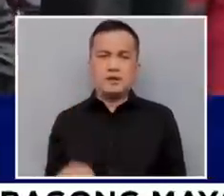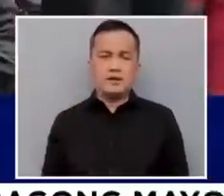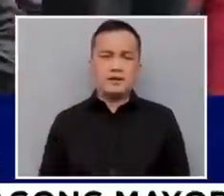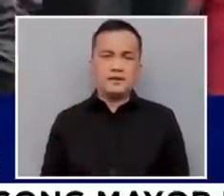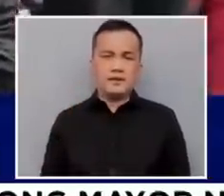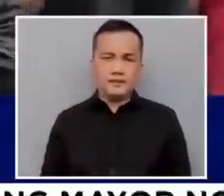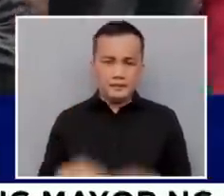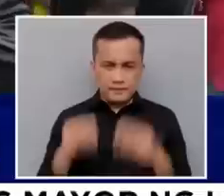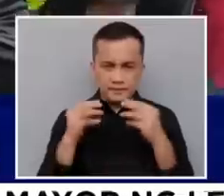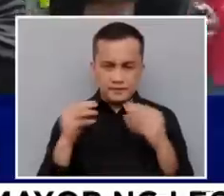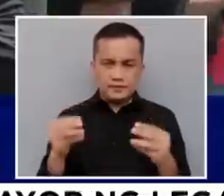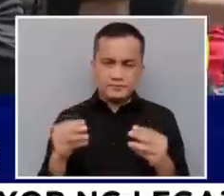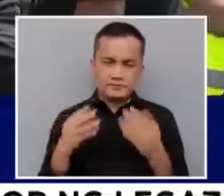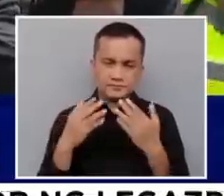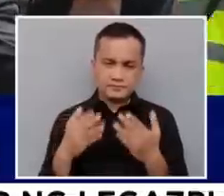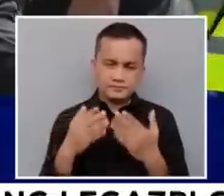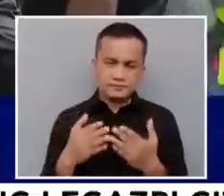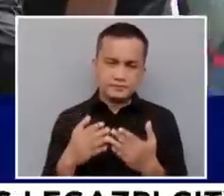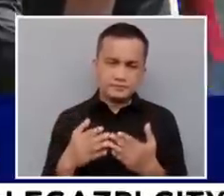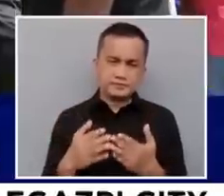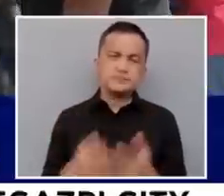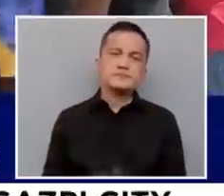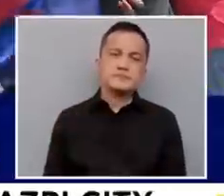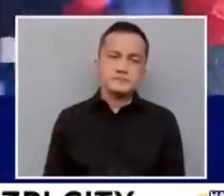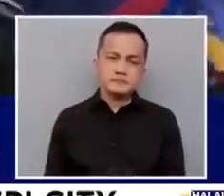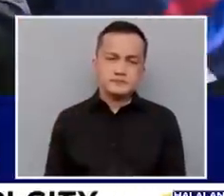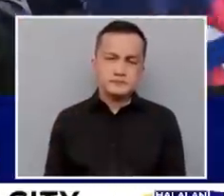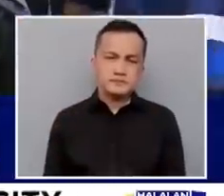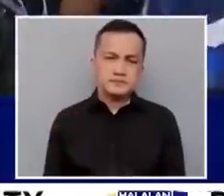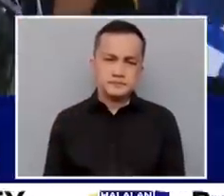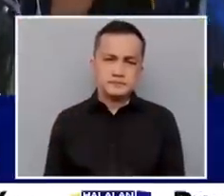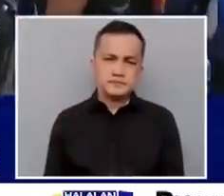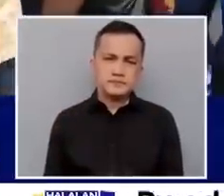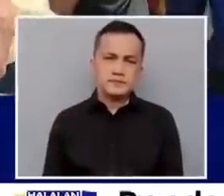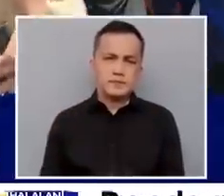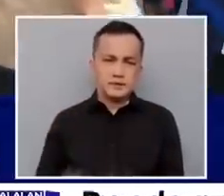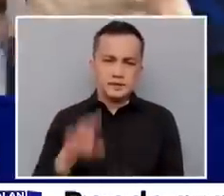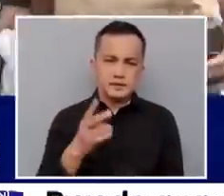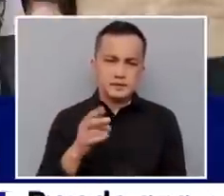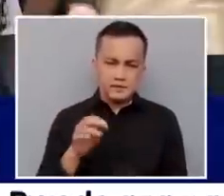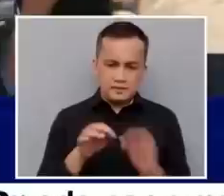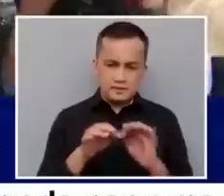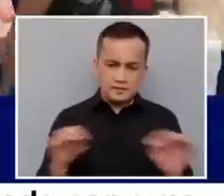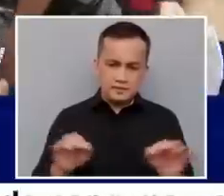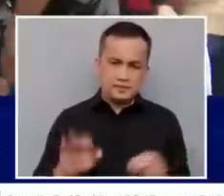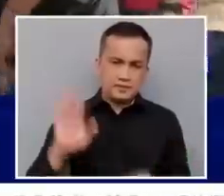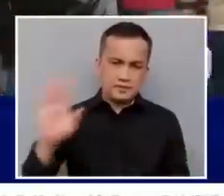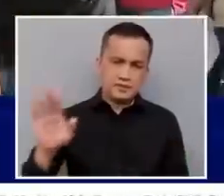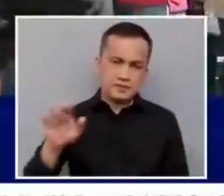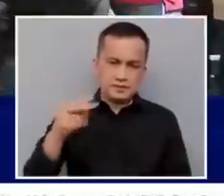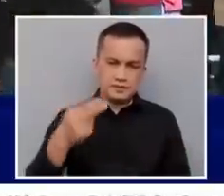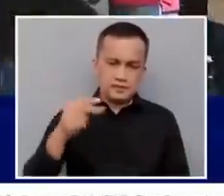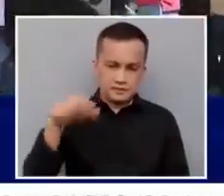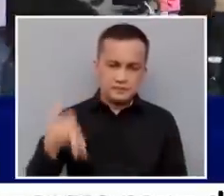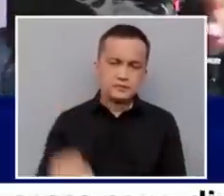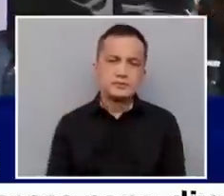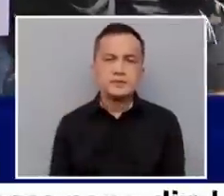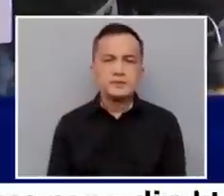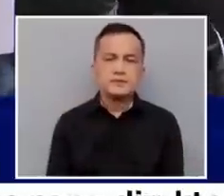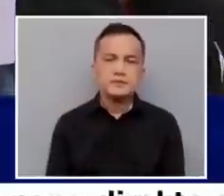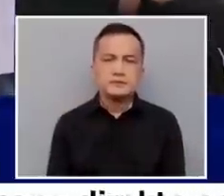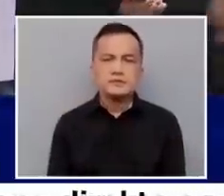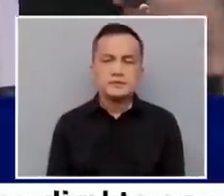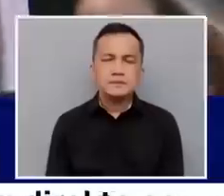message of gratitude, mensahe ng pasalamat, ay ginawa sa 7th floor dito sa kanyang headquarters. Hindi pa natin tiyak